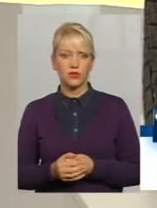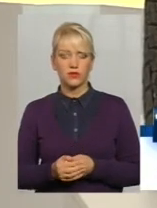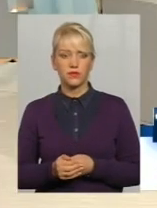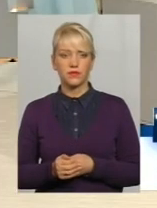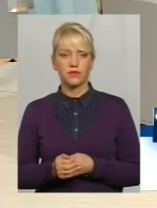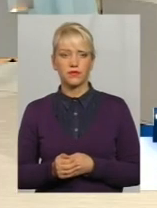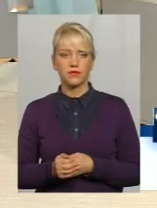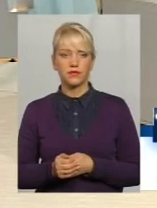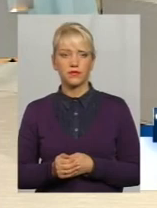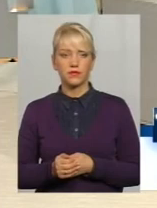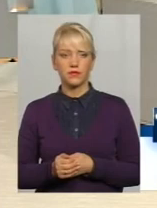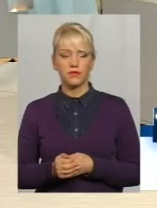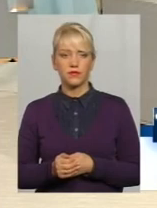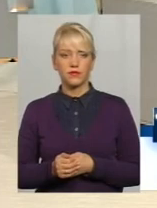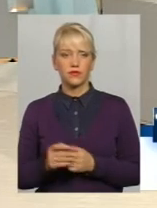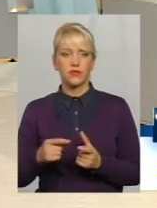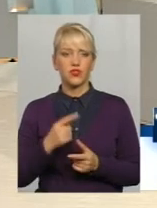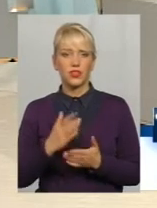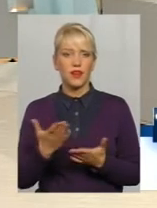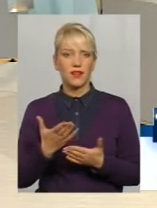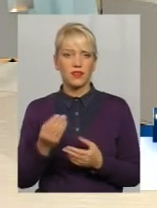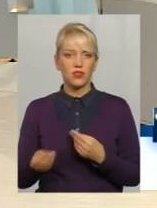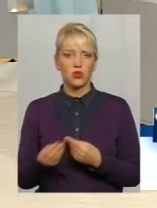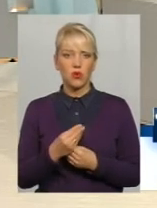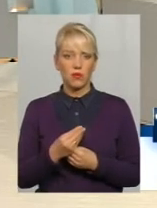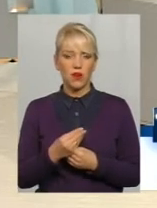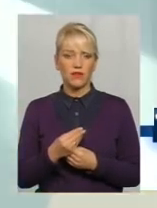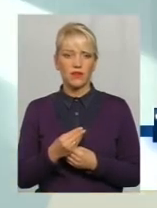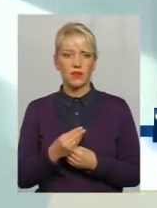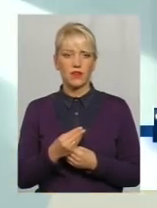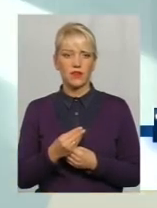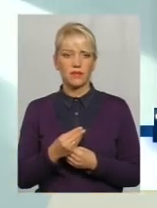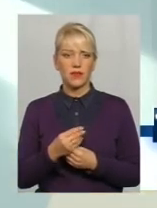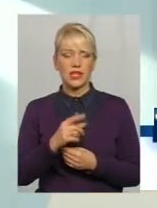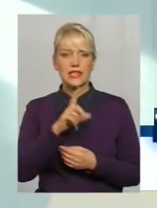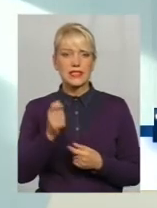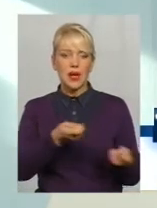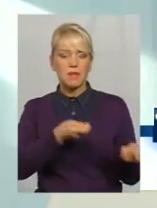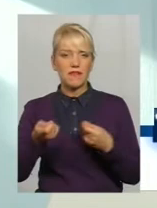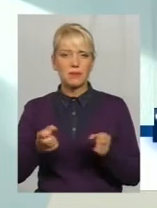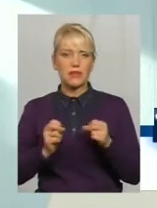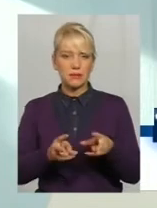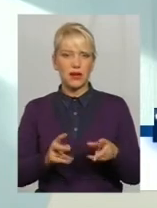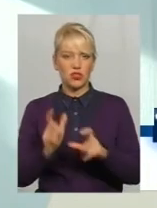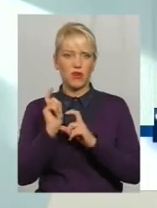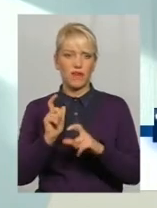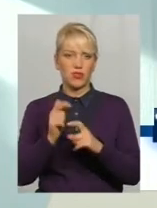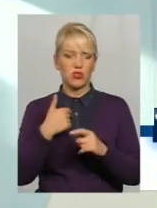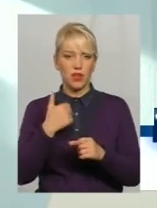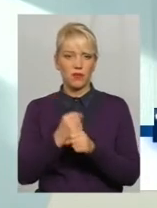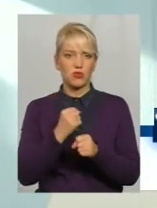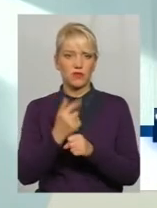разу. Чи є якась добавка за перевозення небезпечного монтажу? А це 20 років я